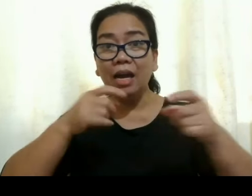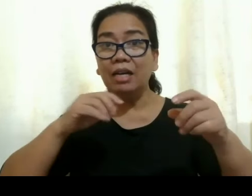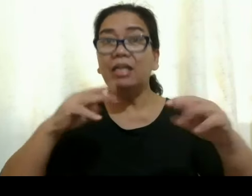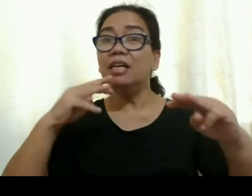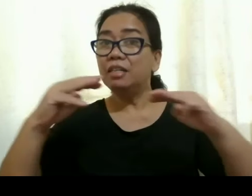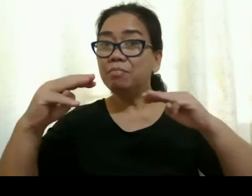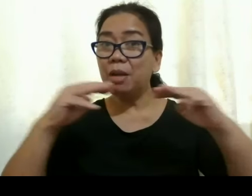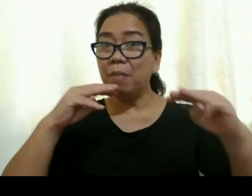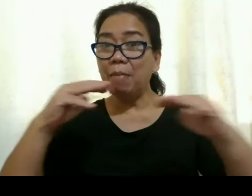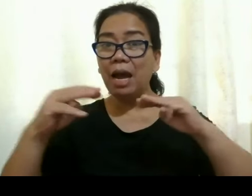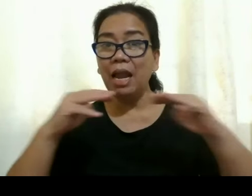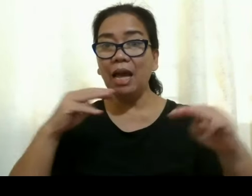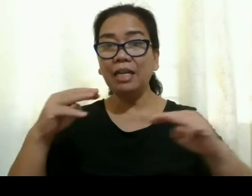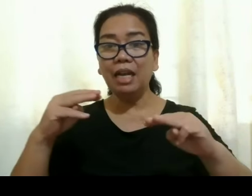namamahala,